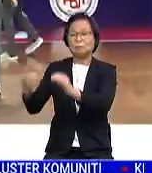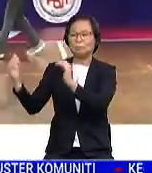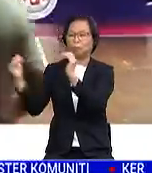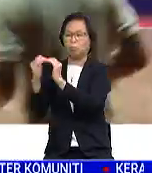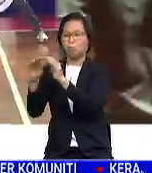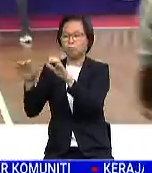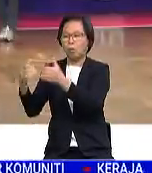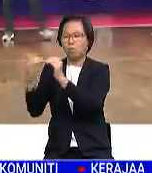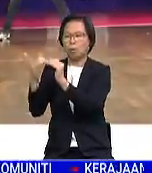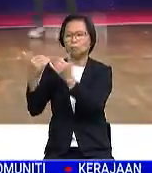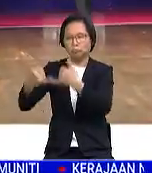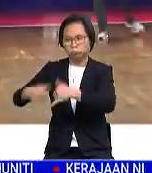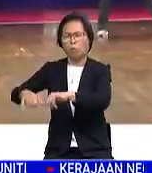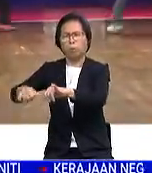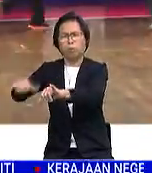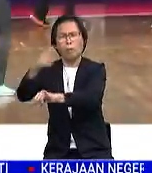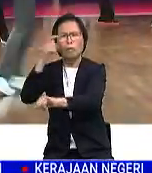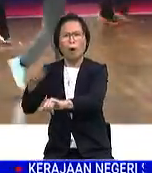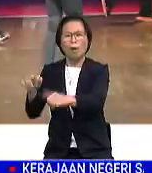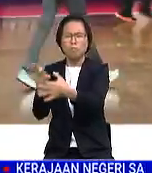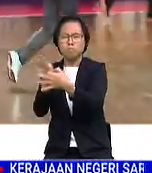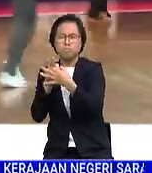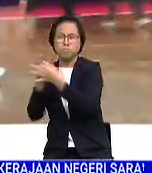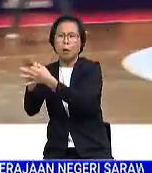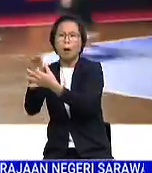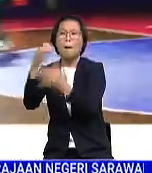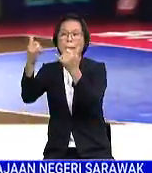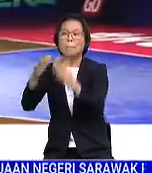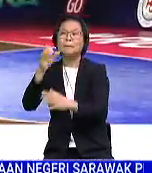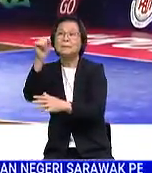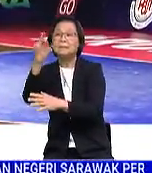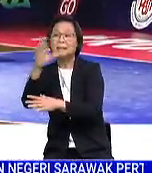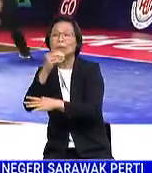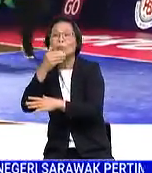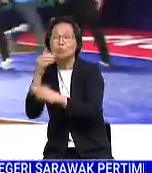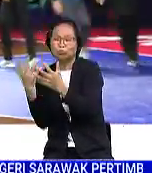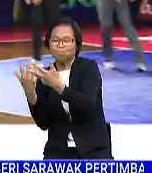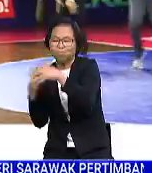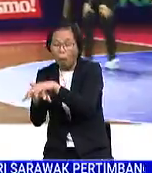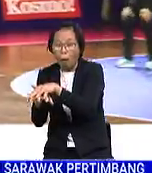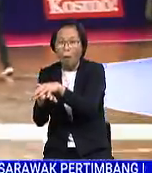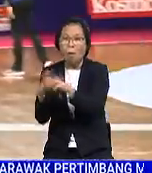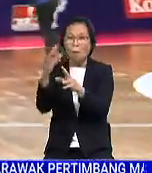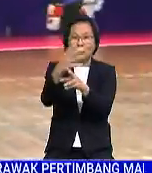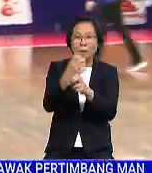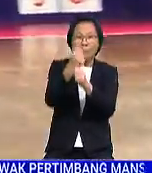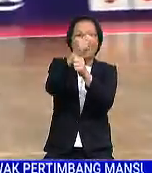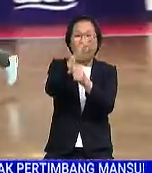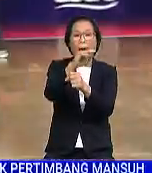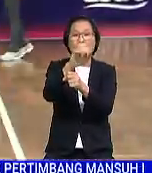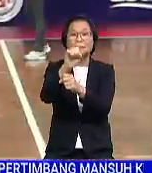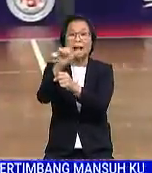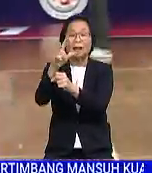seimbang dan konsisten kerana mempunyai gabungan pemain senior dan muda. Bagi memburu gelaran juara NSL yang